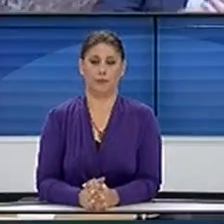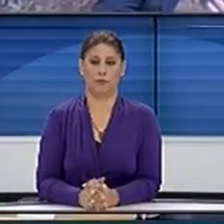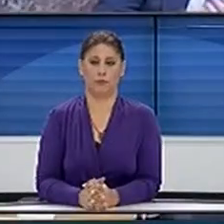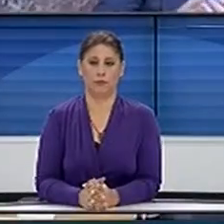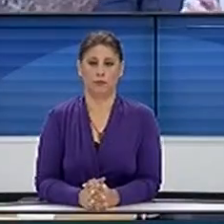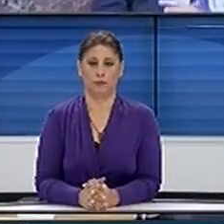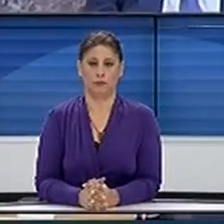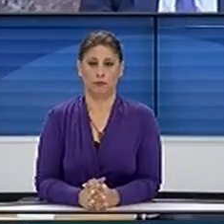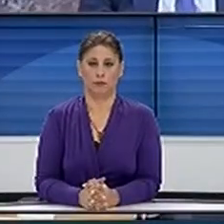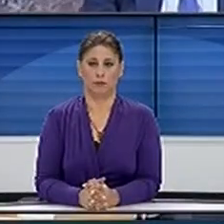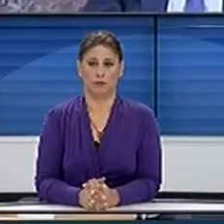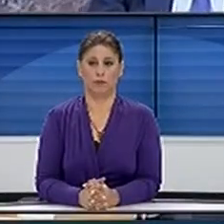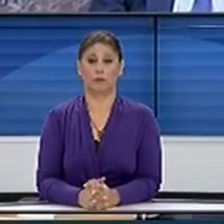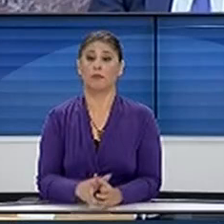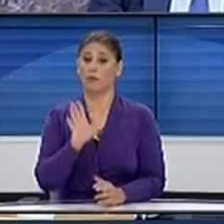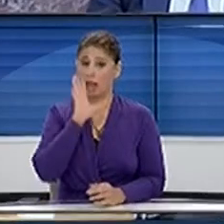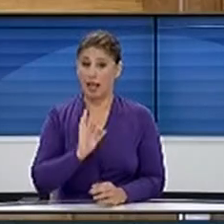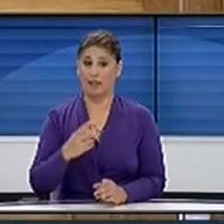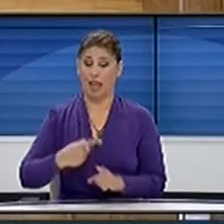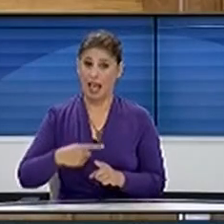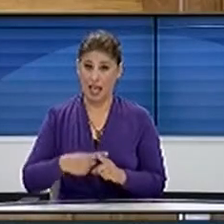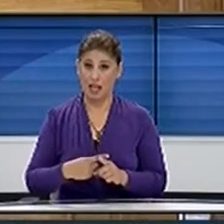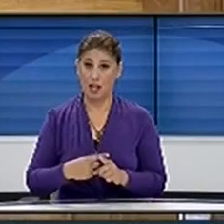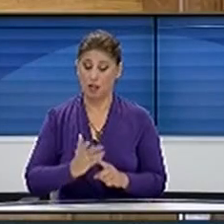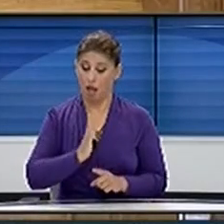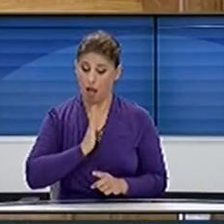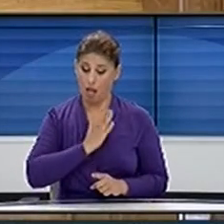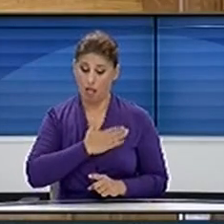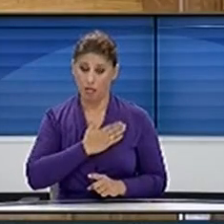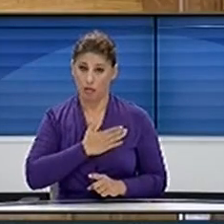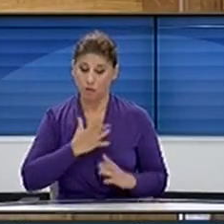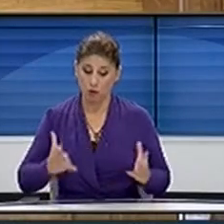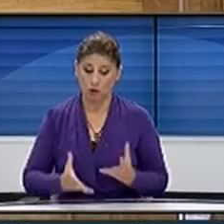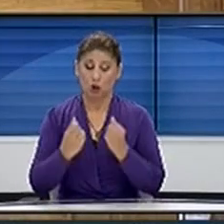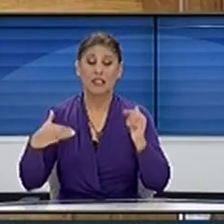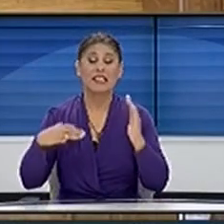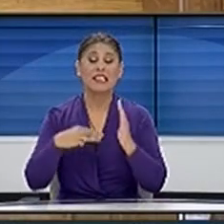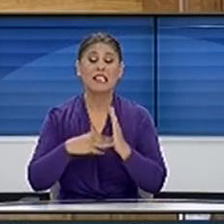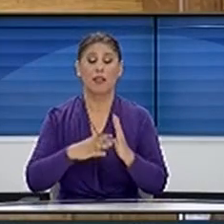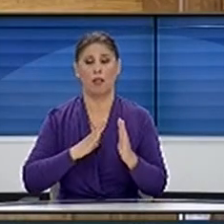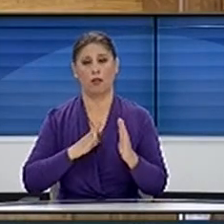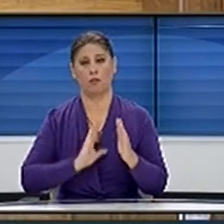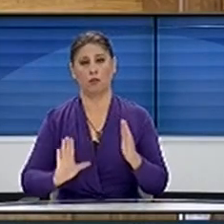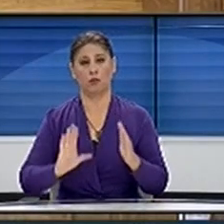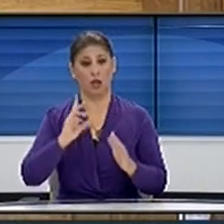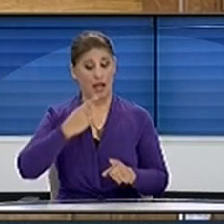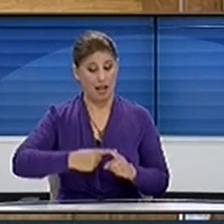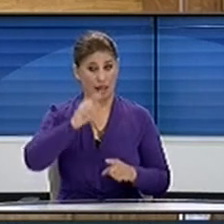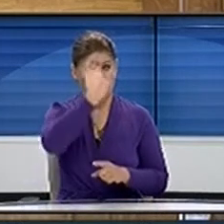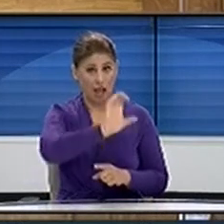Η αλήθεια είναι ότι η Ελλάδα της ανθρωπιάς σώζει χιλιάδες ζωές. Η Ελλάδα της